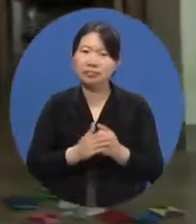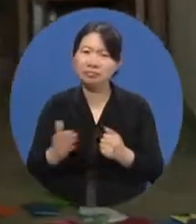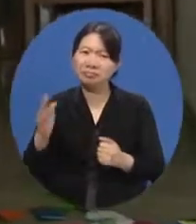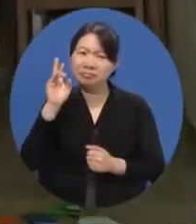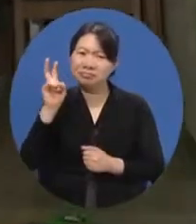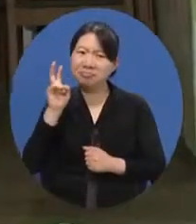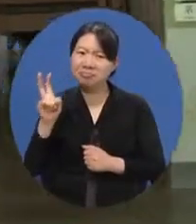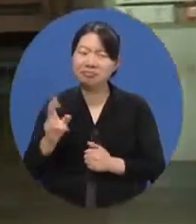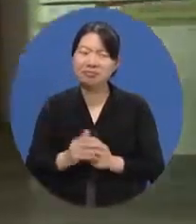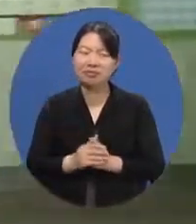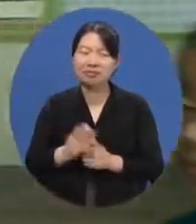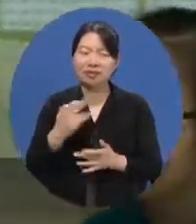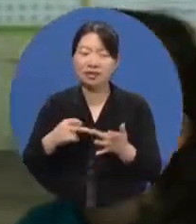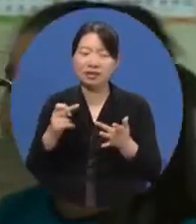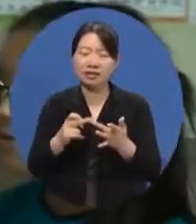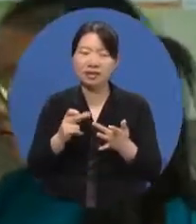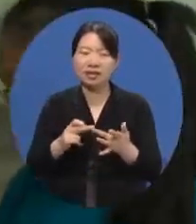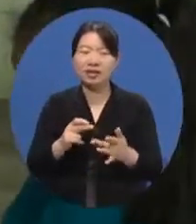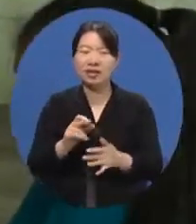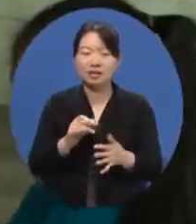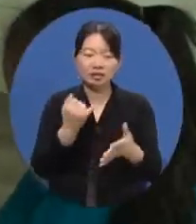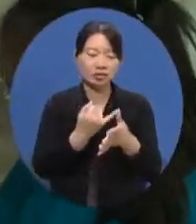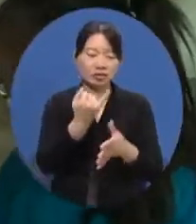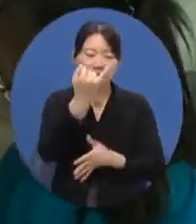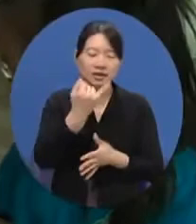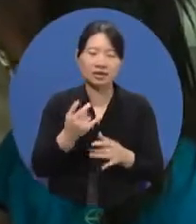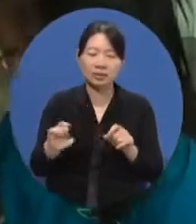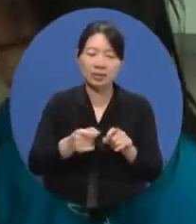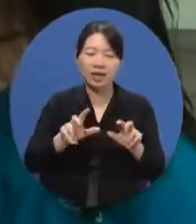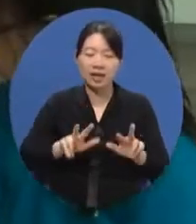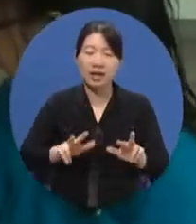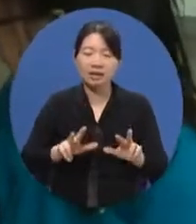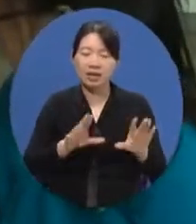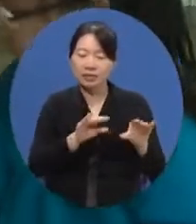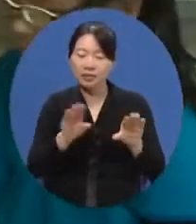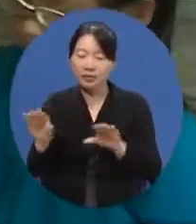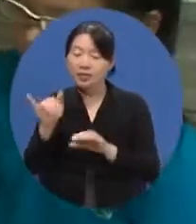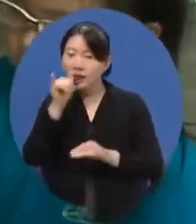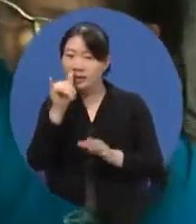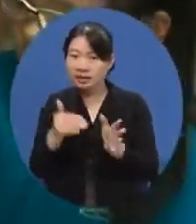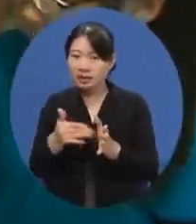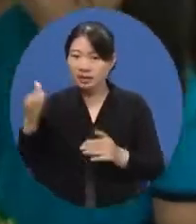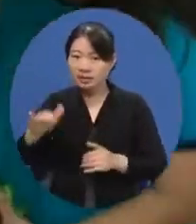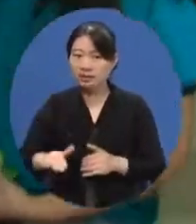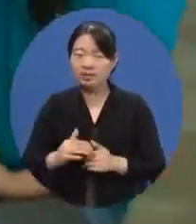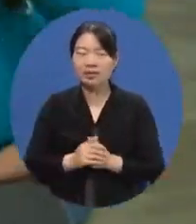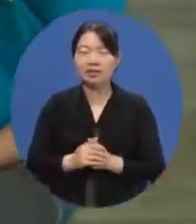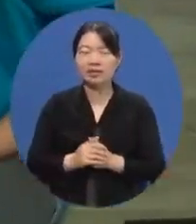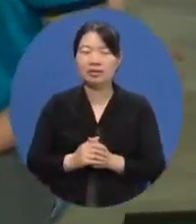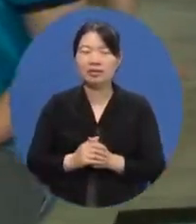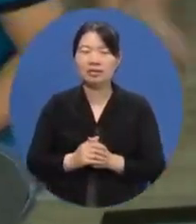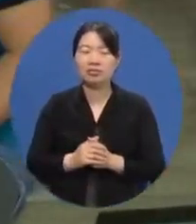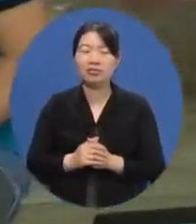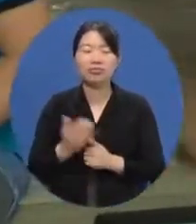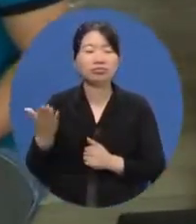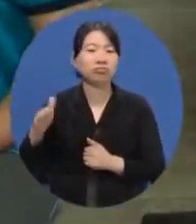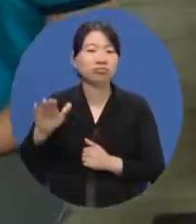그래서일까요? 상민이는 유진이 앞에서는 언제나 고분고분한데요. 하지만